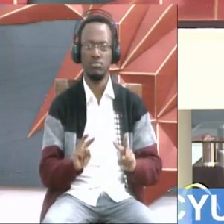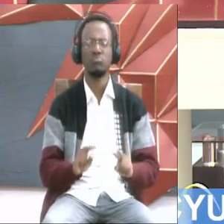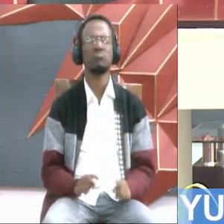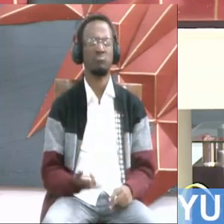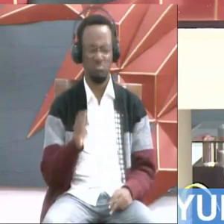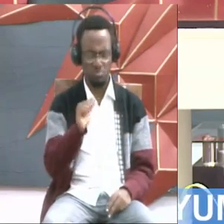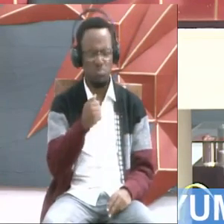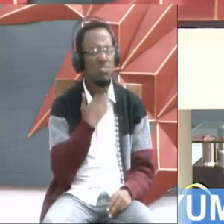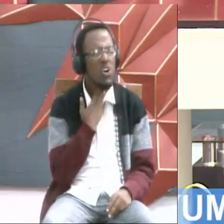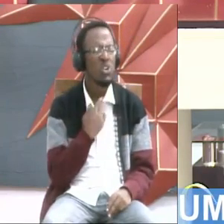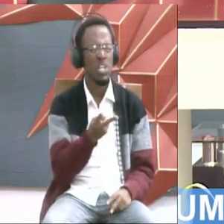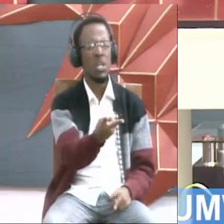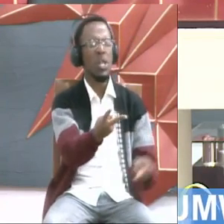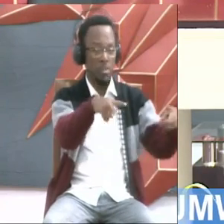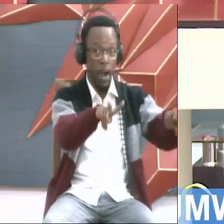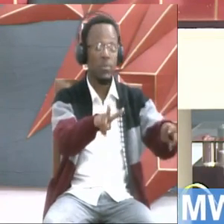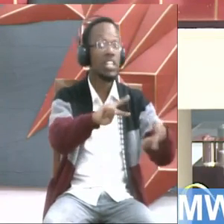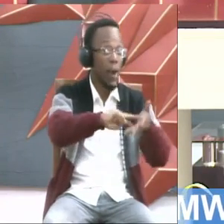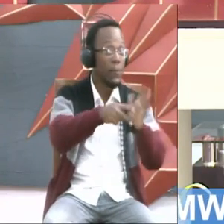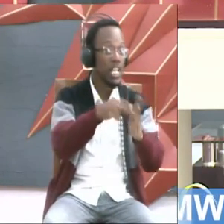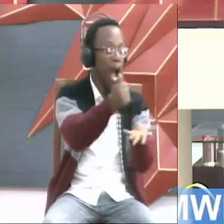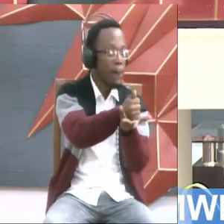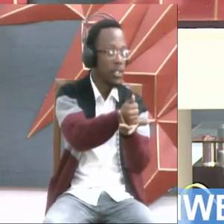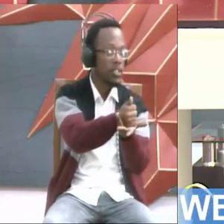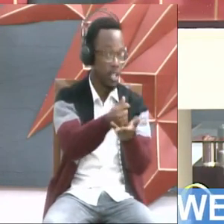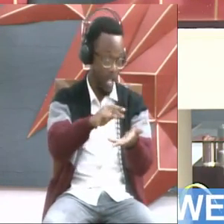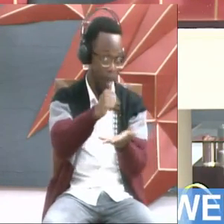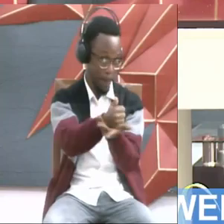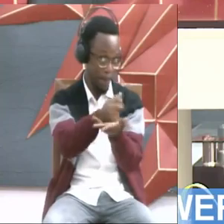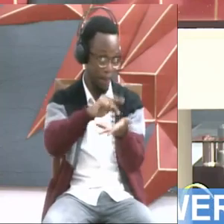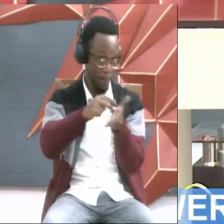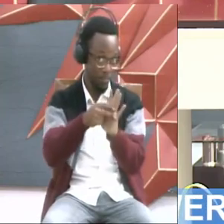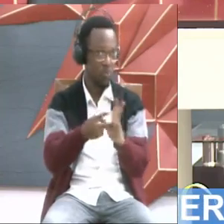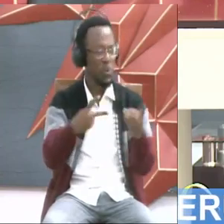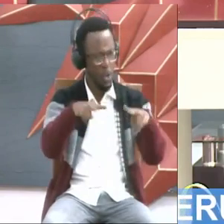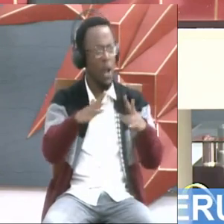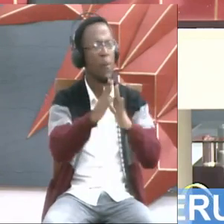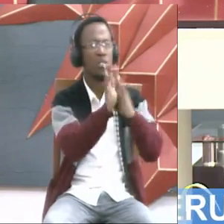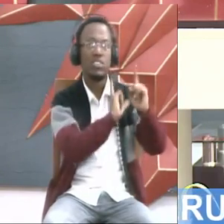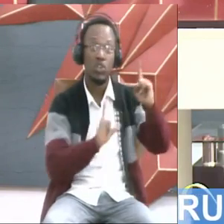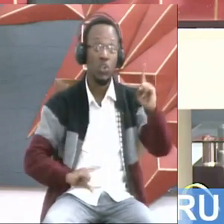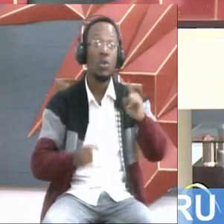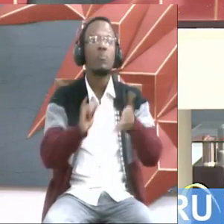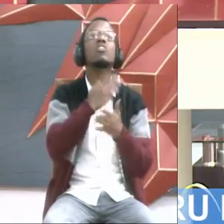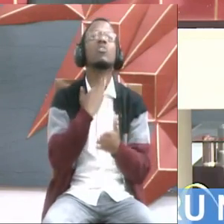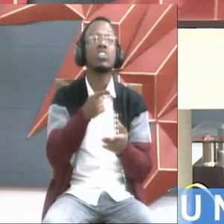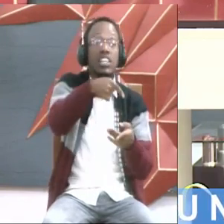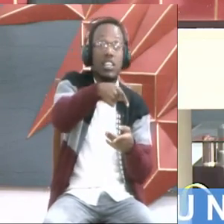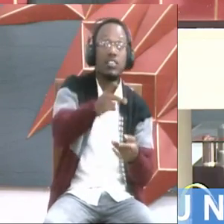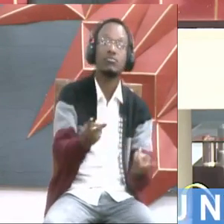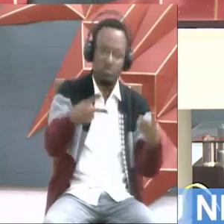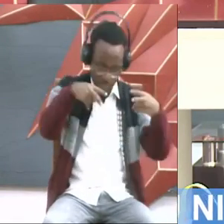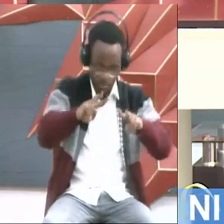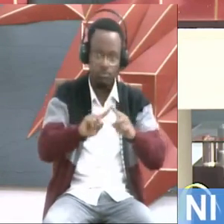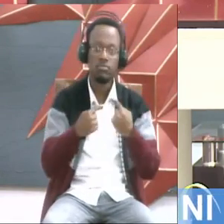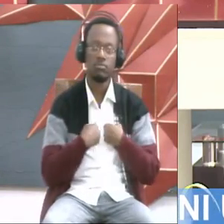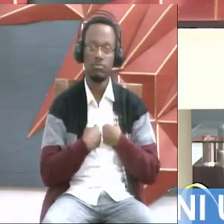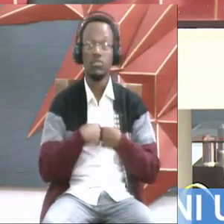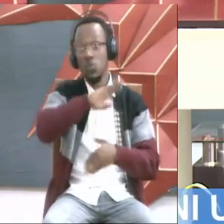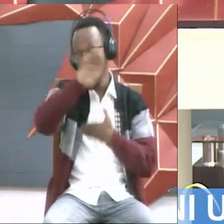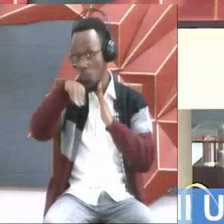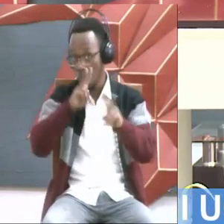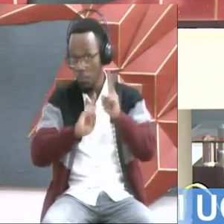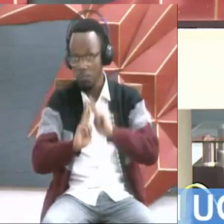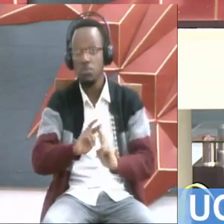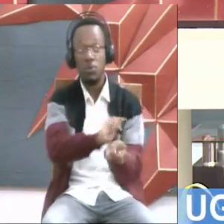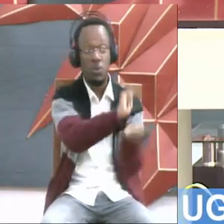bimbamo. Cyo kibatera kuvuga amen. Imana ishimwe. Ndashaka nanjye ko bimbako. Abantu bose